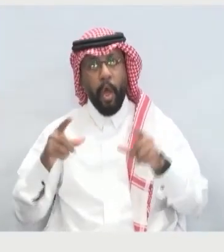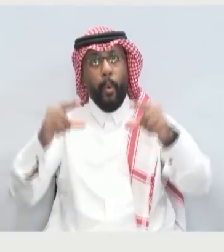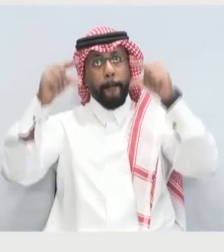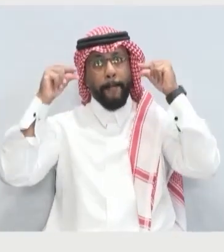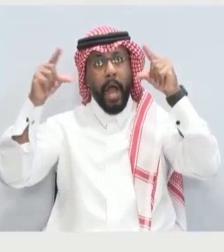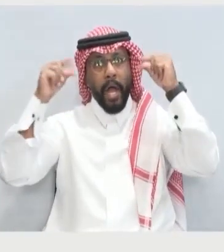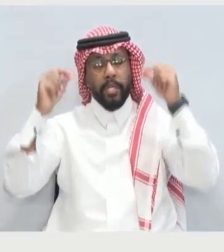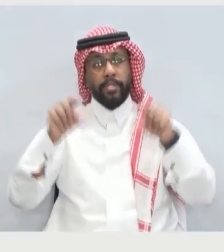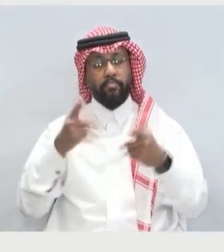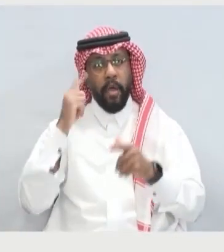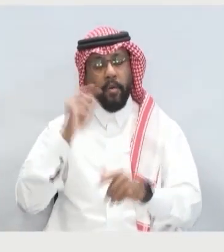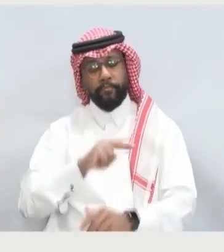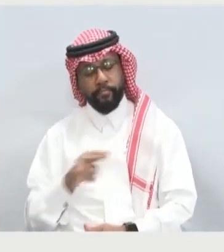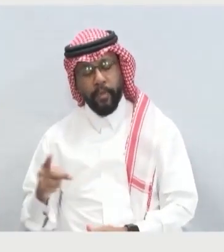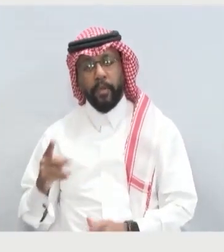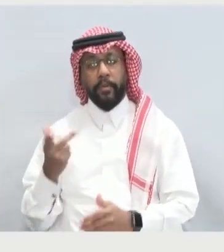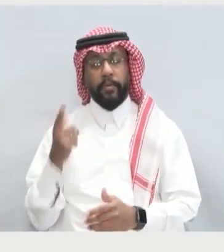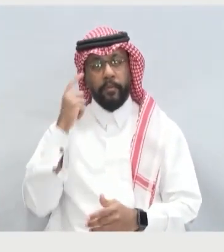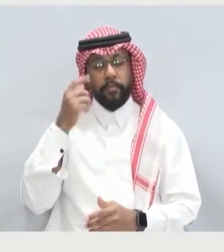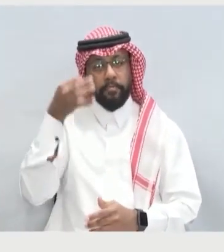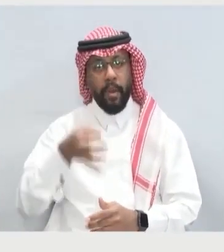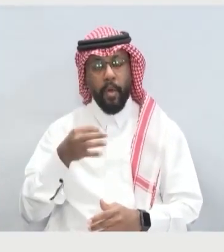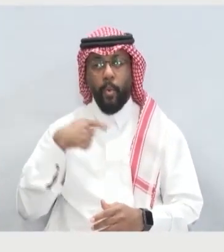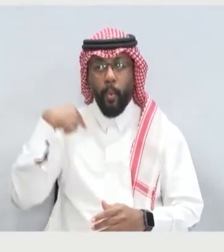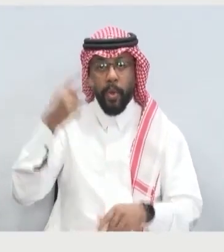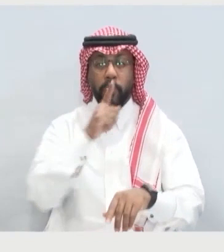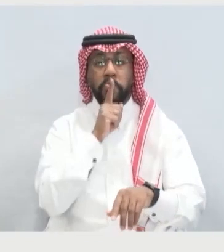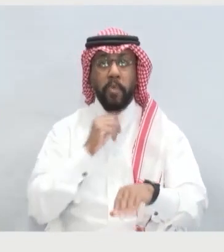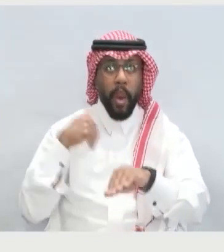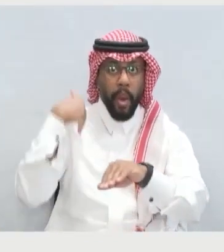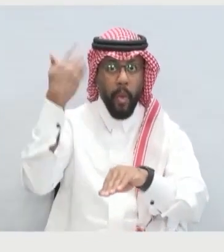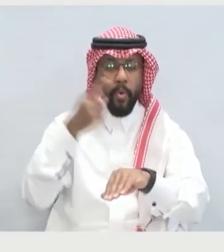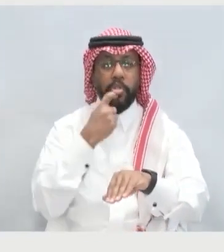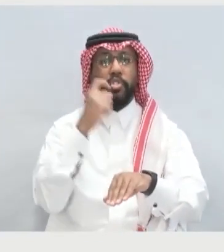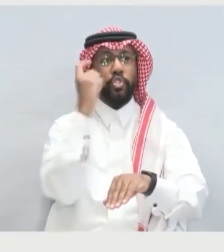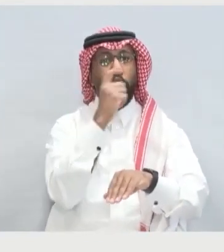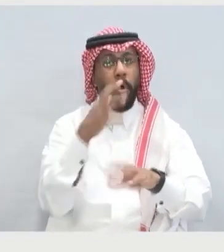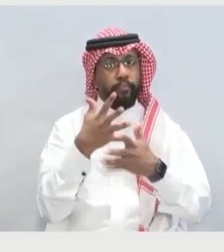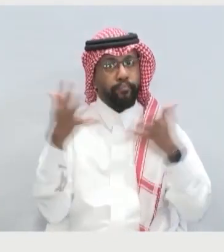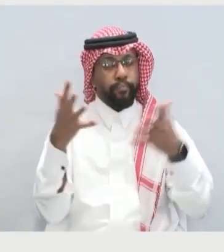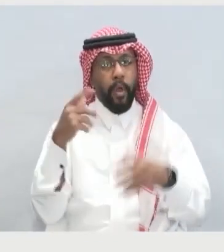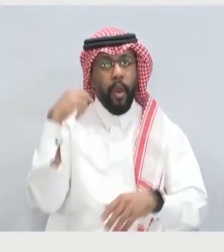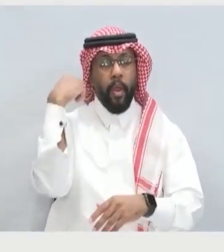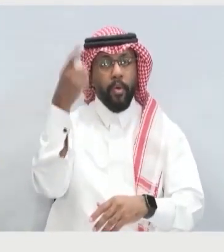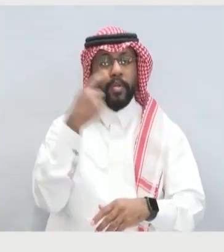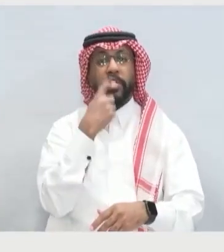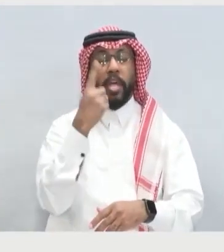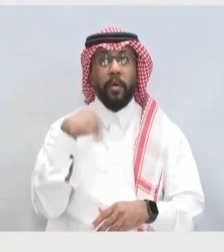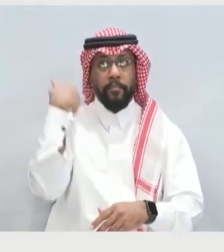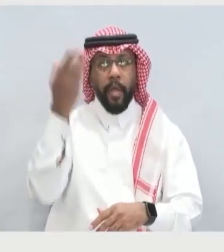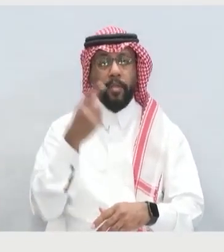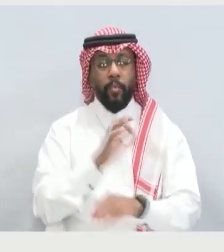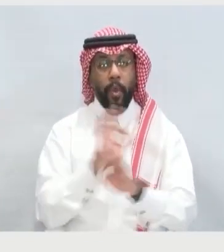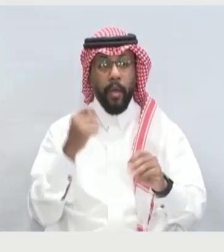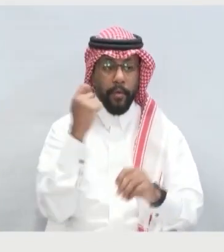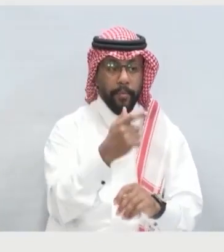اذا المركبات من المتعارف عليها انها اصول طويله الاجل او مثلا معدات حينما يكون لدينا مرافق مباني هنالك شركه